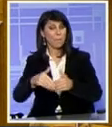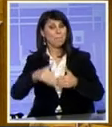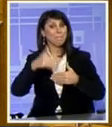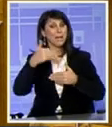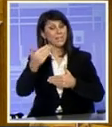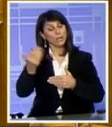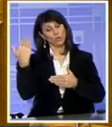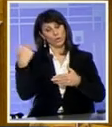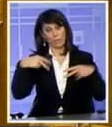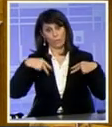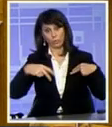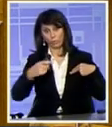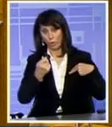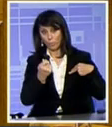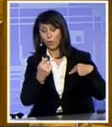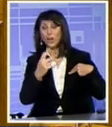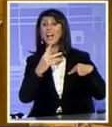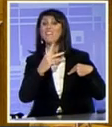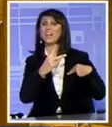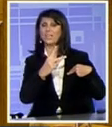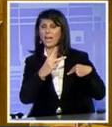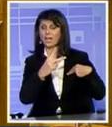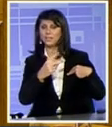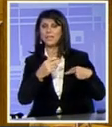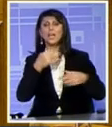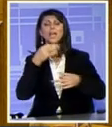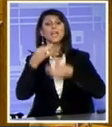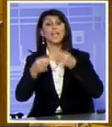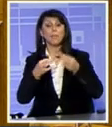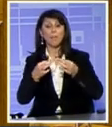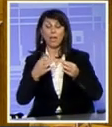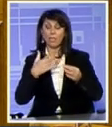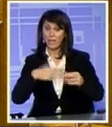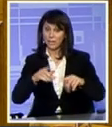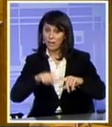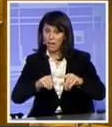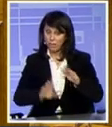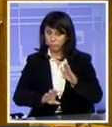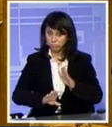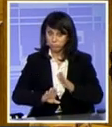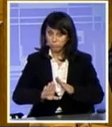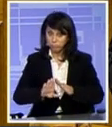Καφαντάρης, εξάρτησε την ανασυγκρότηση της χώρας